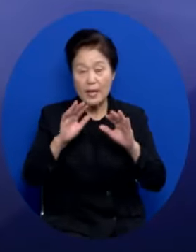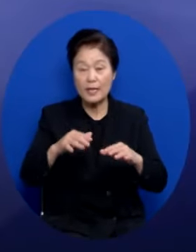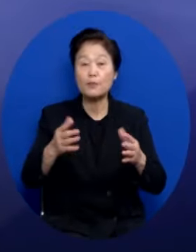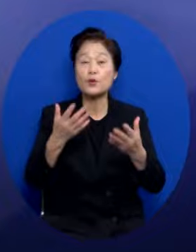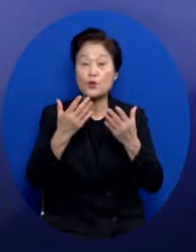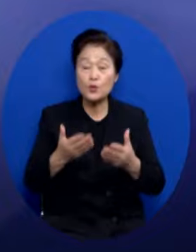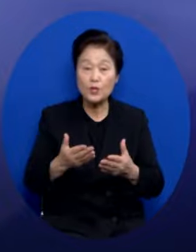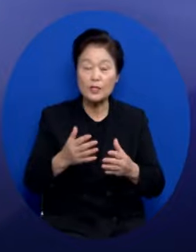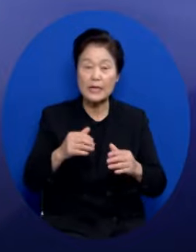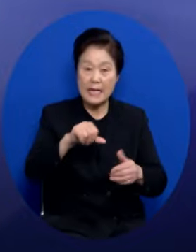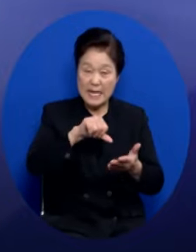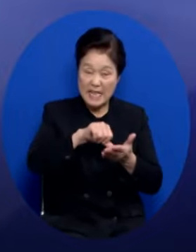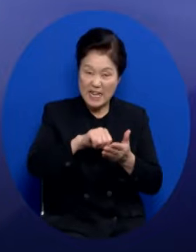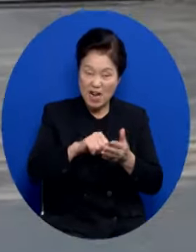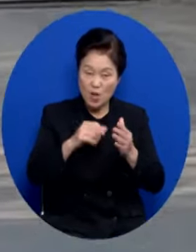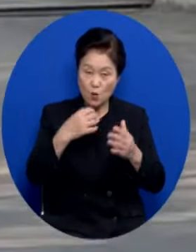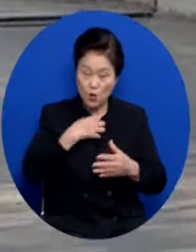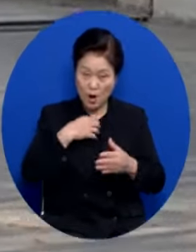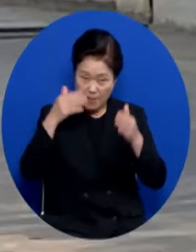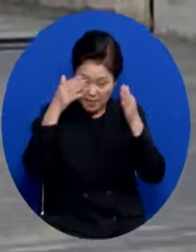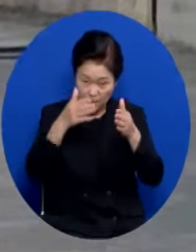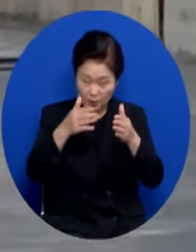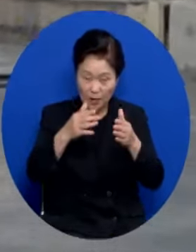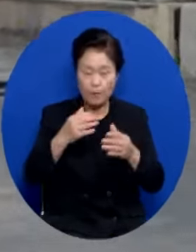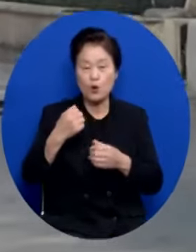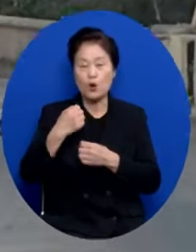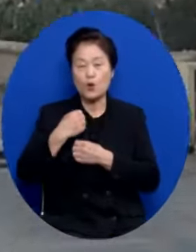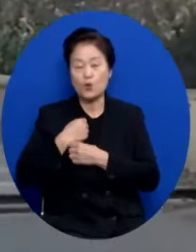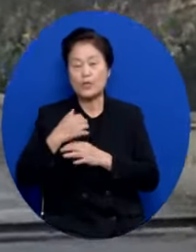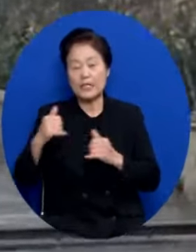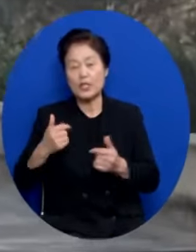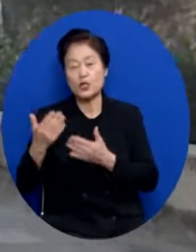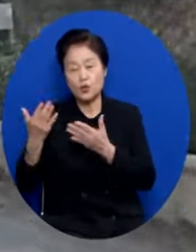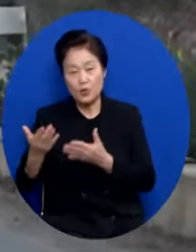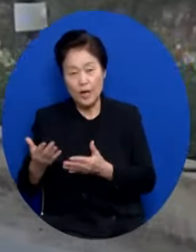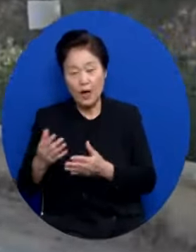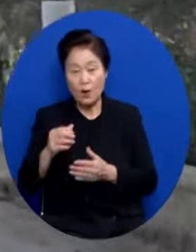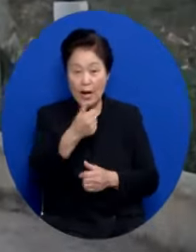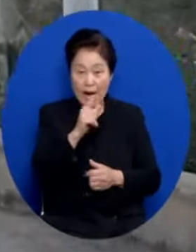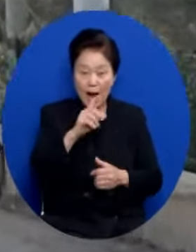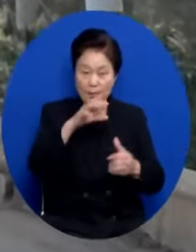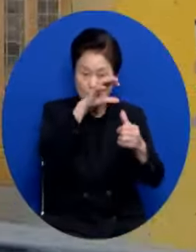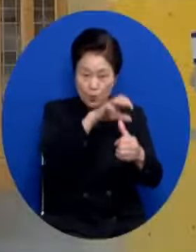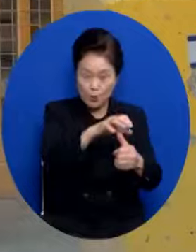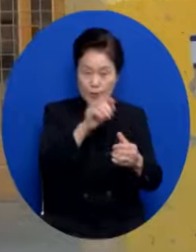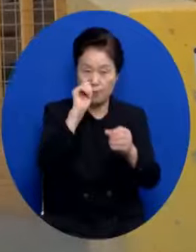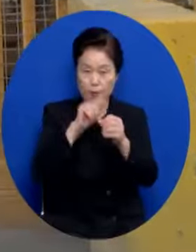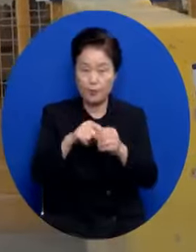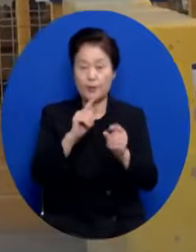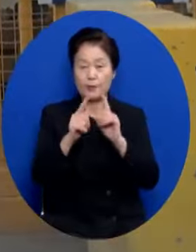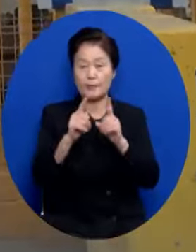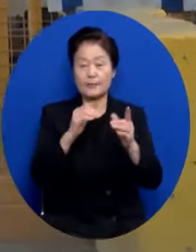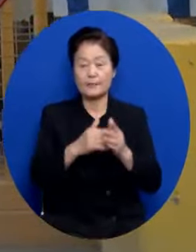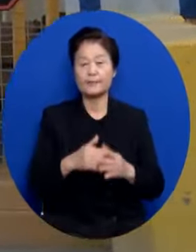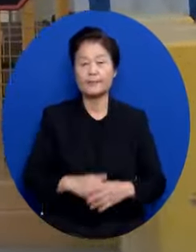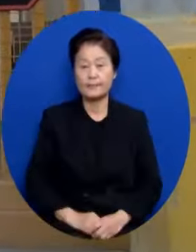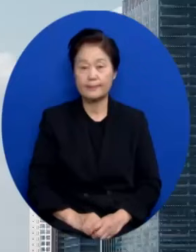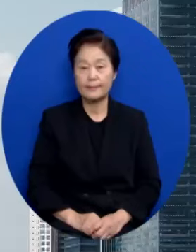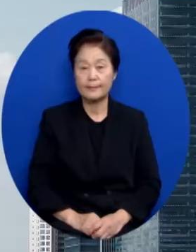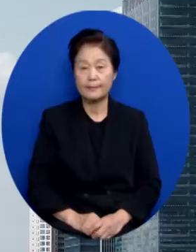휴전은 이란의 위협에 집중하는 한편 우리 군을 쉬게 하고 하마스를 고립시키는 것이 목표라고 휴전 방침을